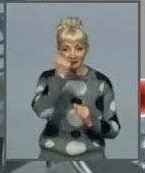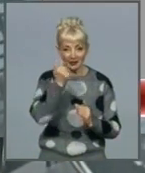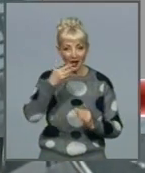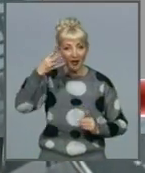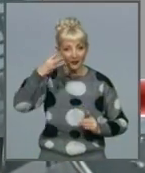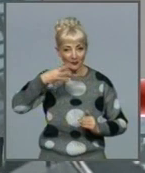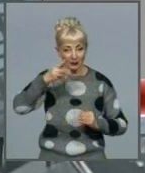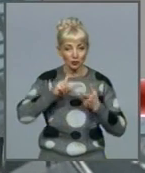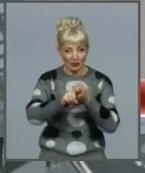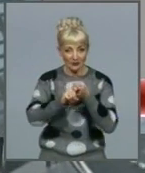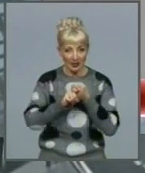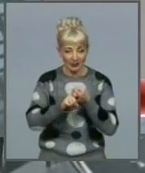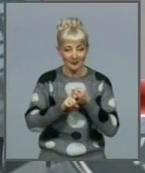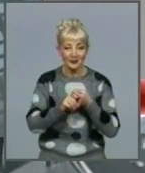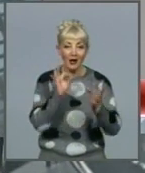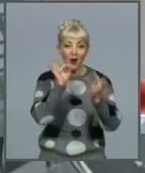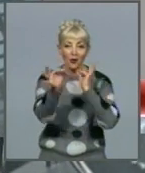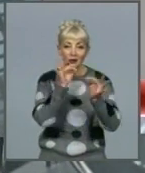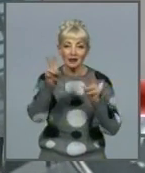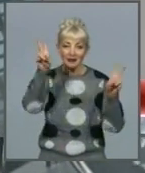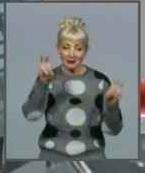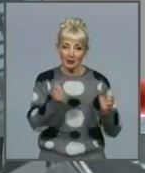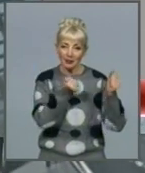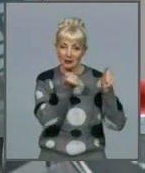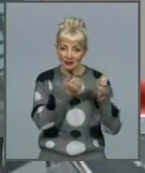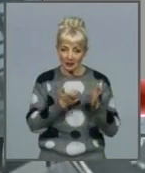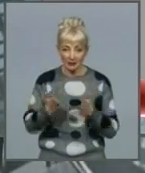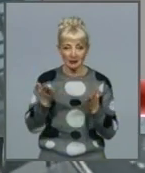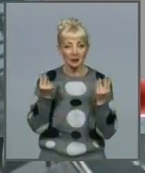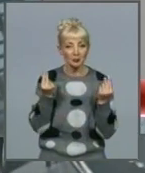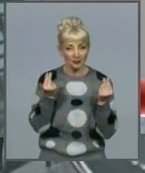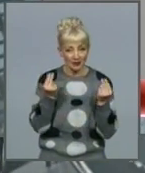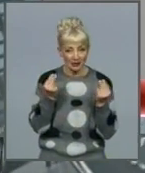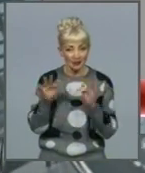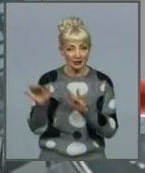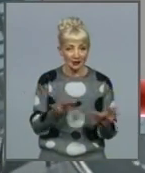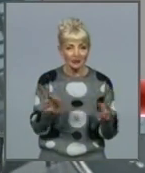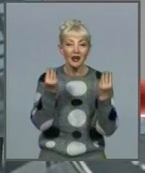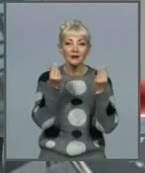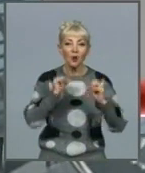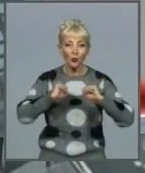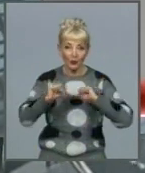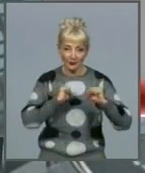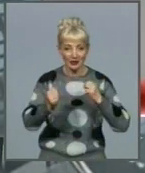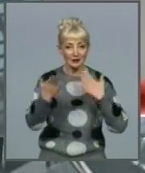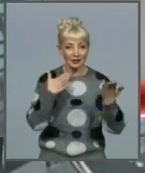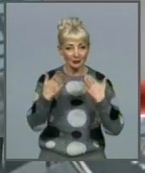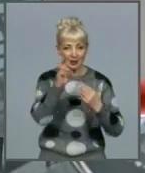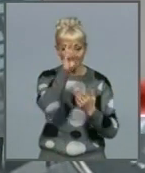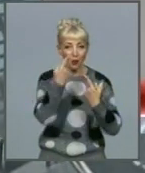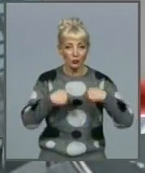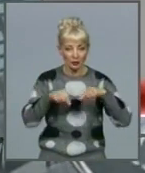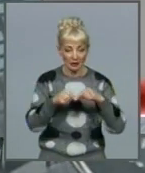Консультуватися можна на теми систематизації бізнес-процесів, фінансового управління, взаємодії з державою, психології